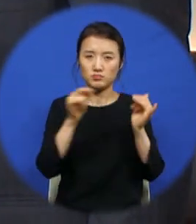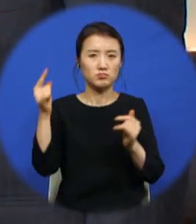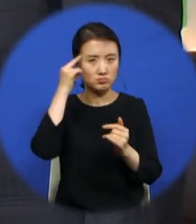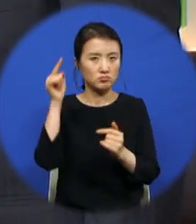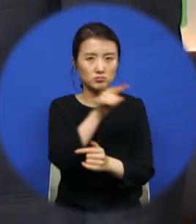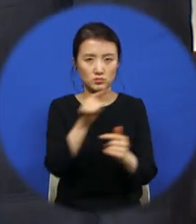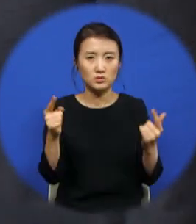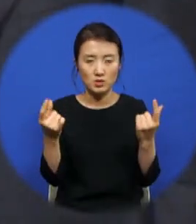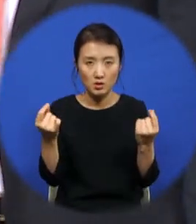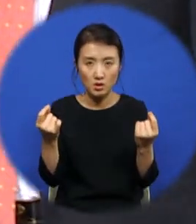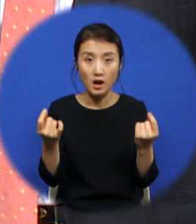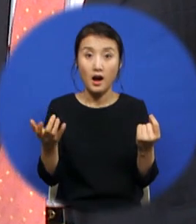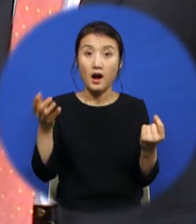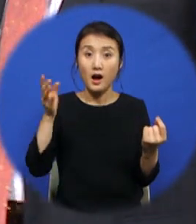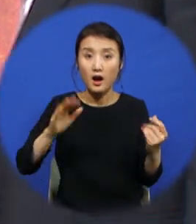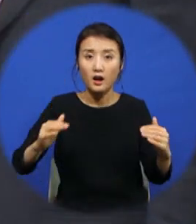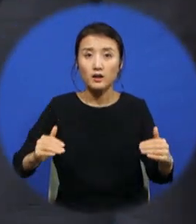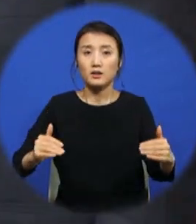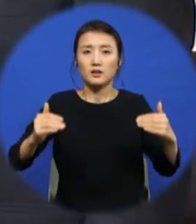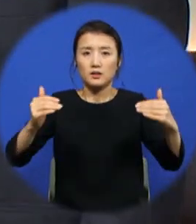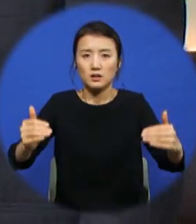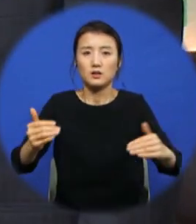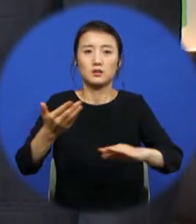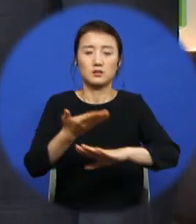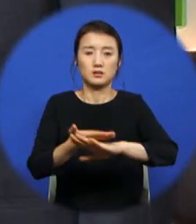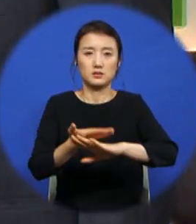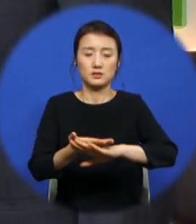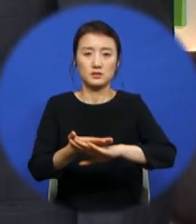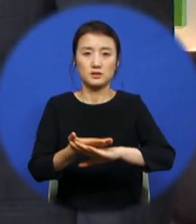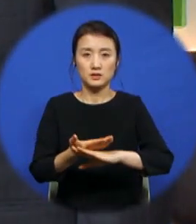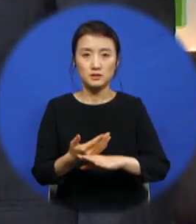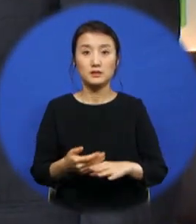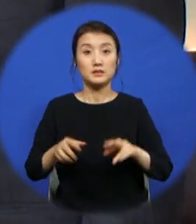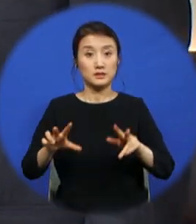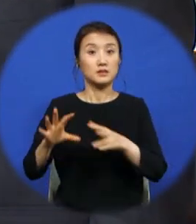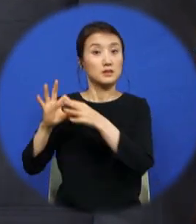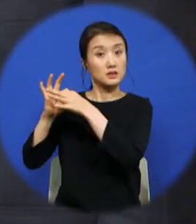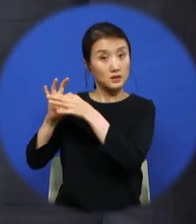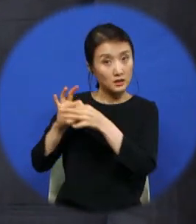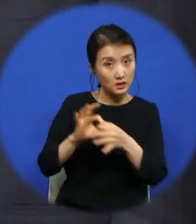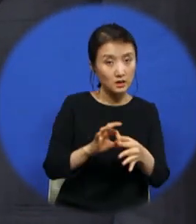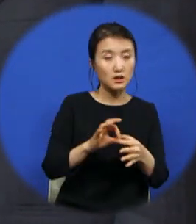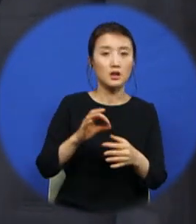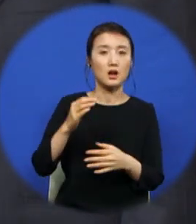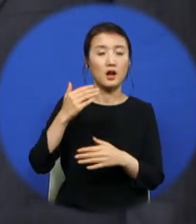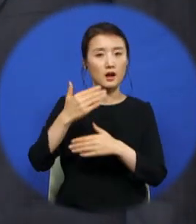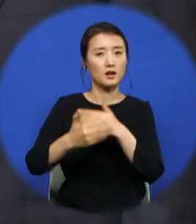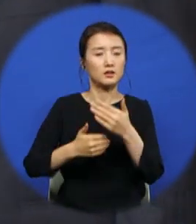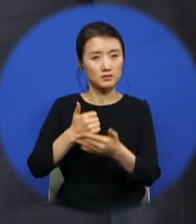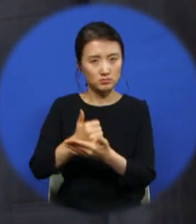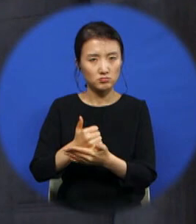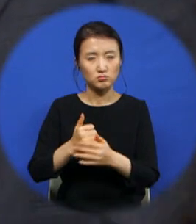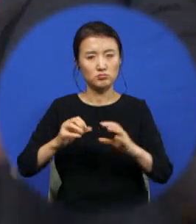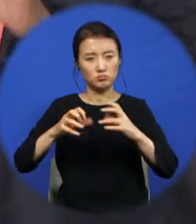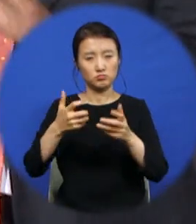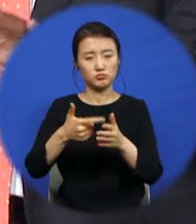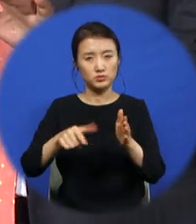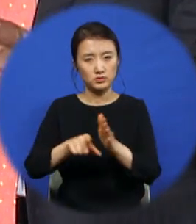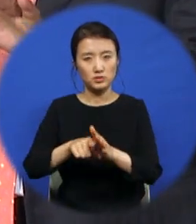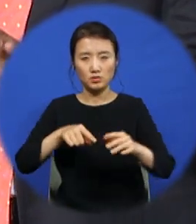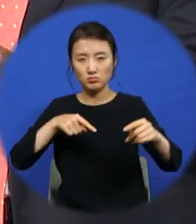그런데 그게 끝난 게 아니고 지금 이 순간에도 세상을 더 나은 곳으로 만들기 위하여 하나님은 천지를